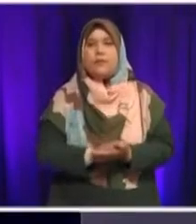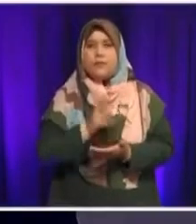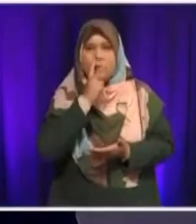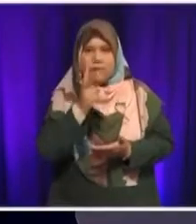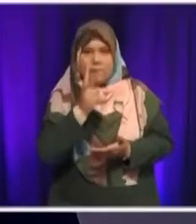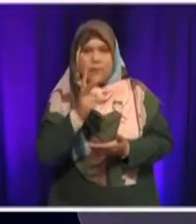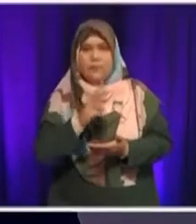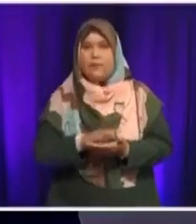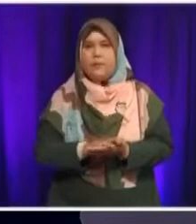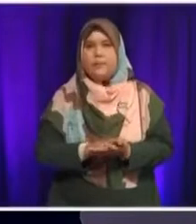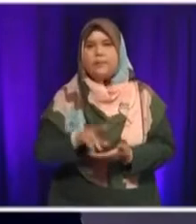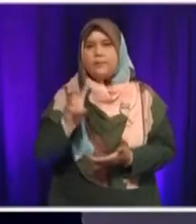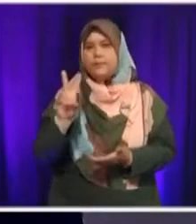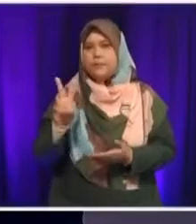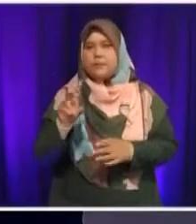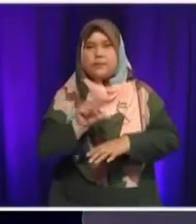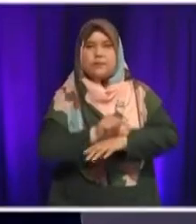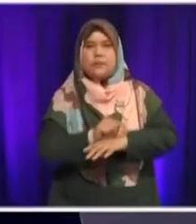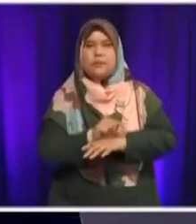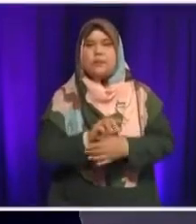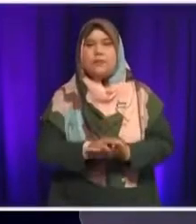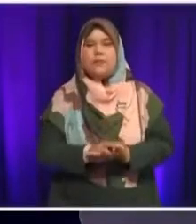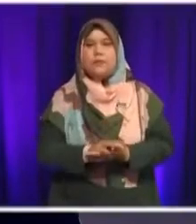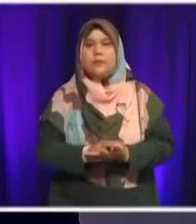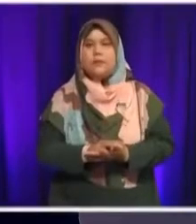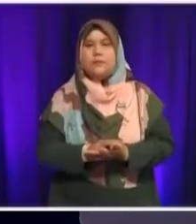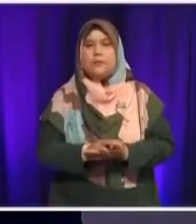kita akan menggunakan dua bahan saja yaitu